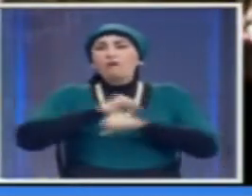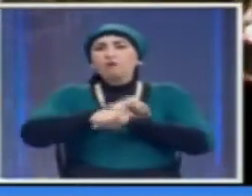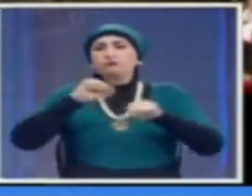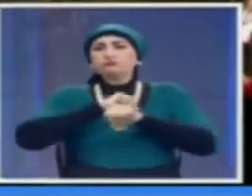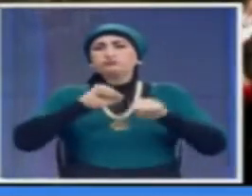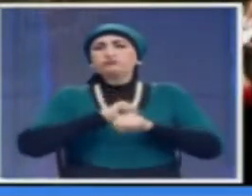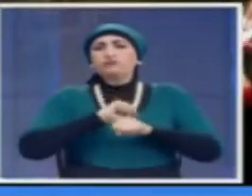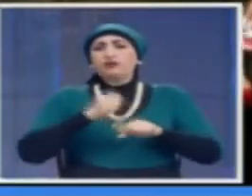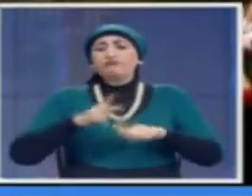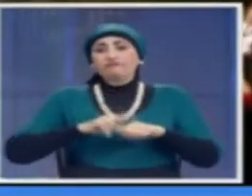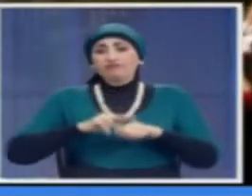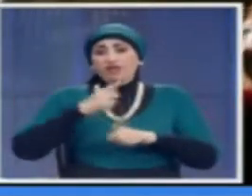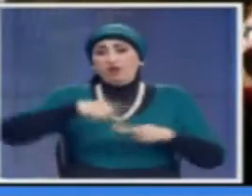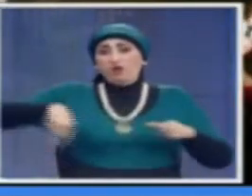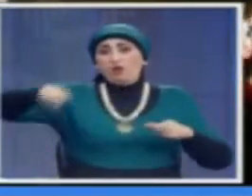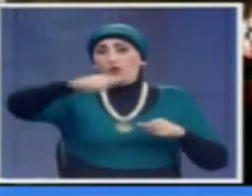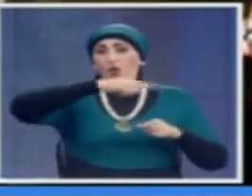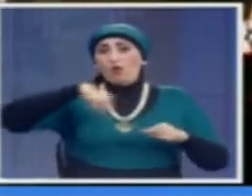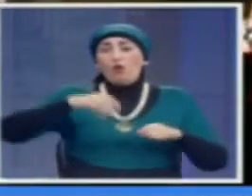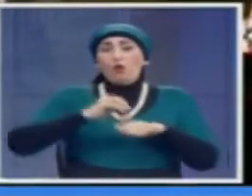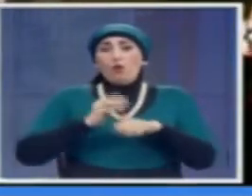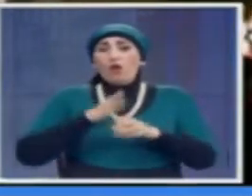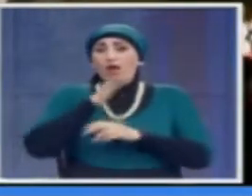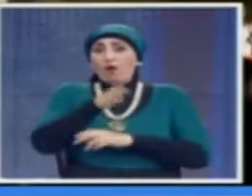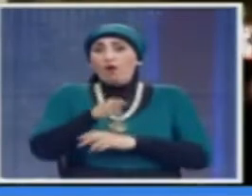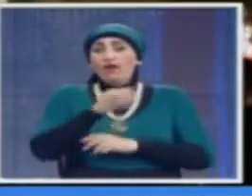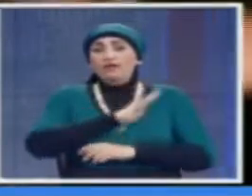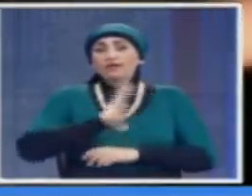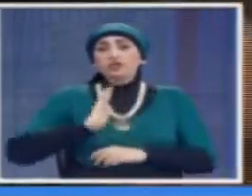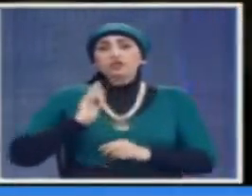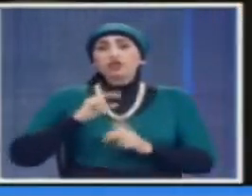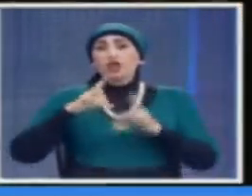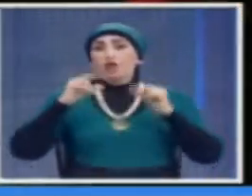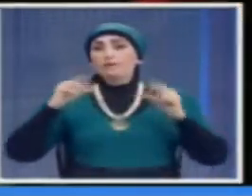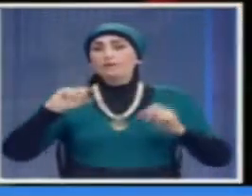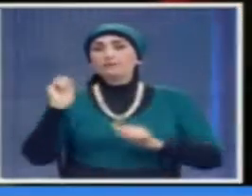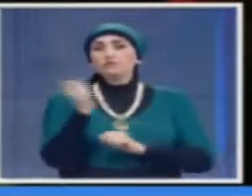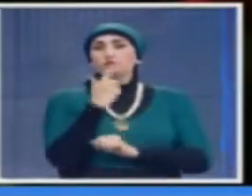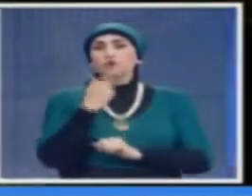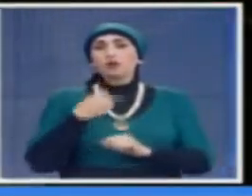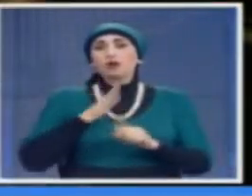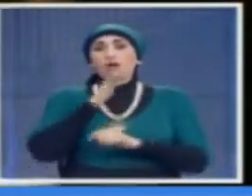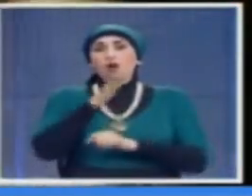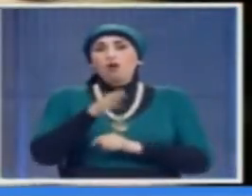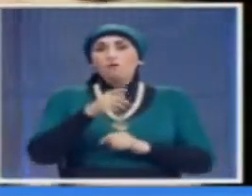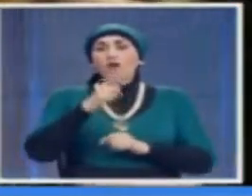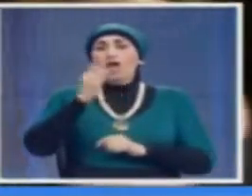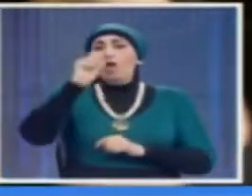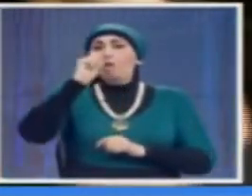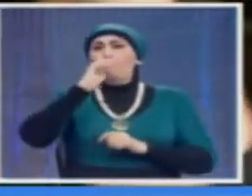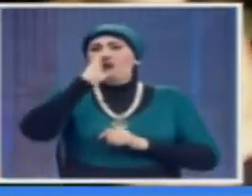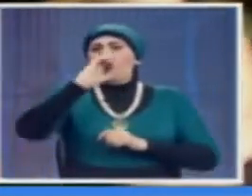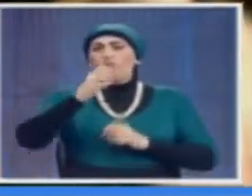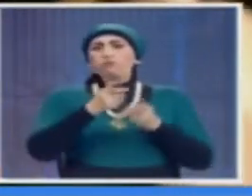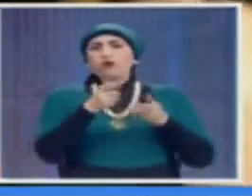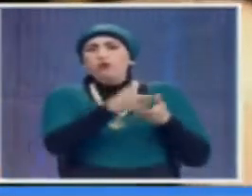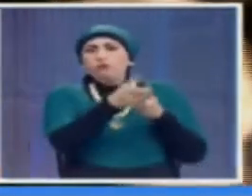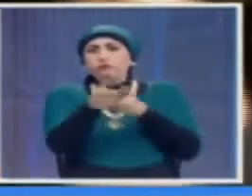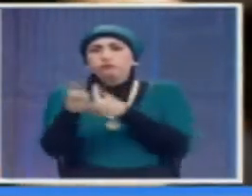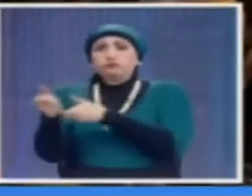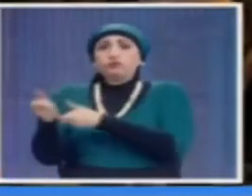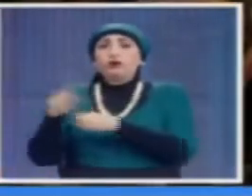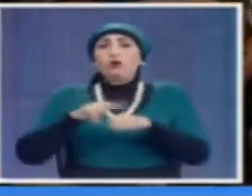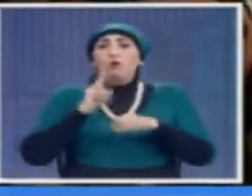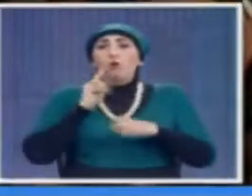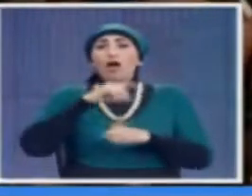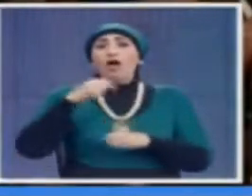من السيارات في محيط الحادث. وتدخلت وحدات من الجيش اللبناني على الفور، وكذلك فرق الإطفاء والدفاع